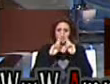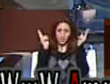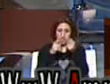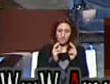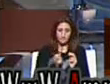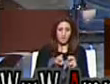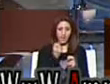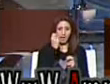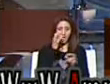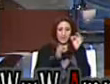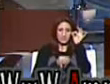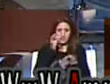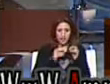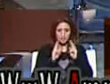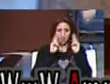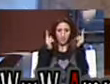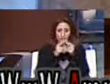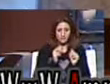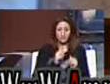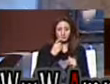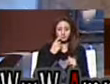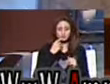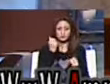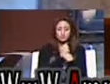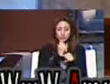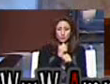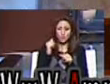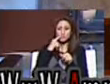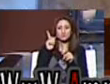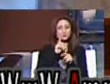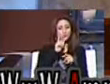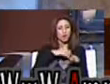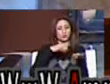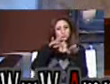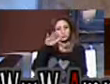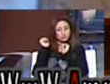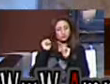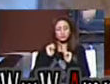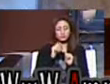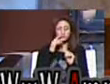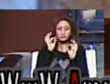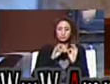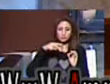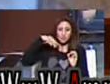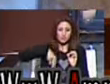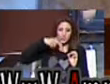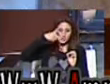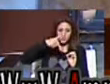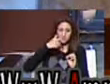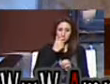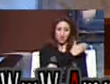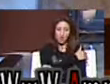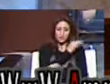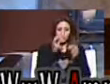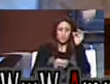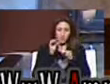اعضائها 33، 30 عضو نيابه رفضوا استمراره في مهام عمله. احد النيابات الكليه 80، 68 عضو نيابه رفضوا الاستمرار في